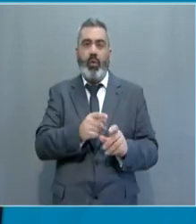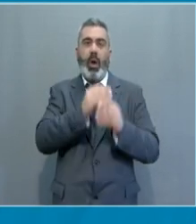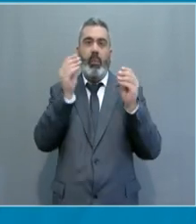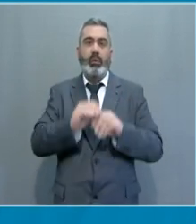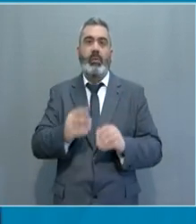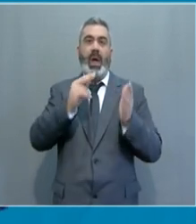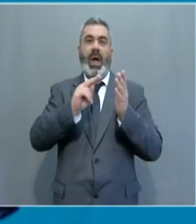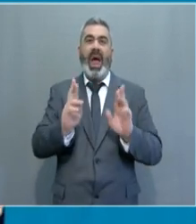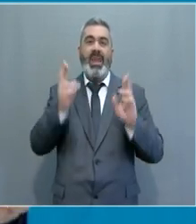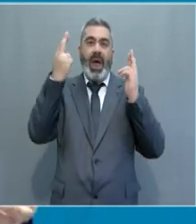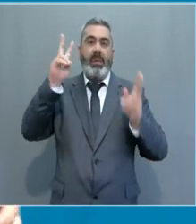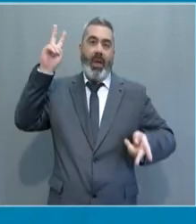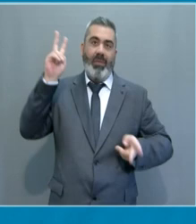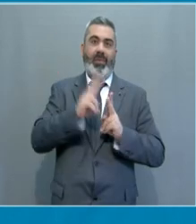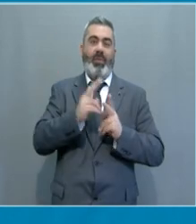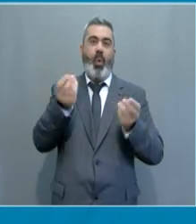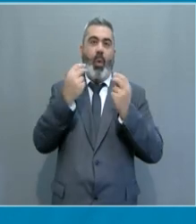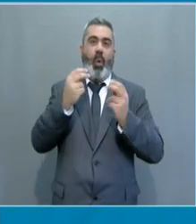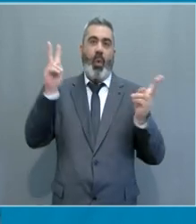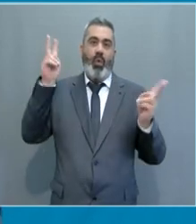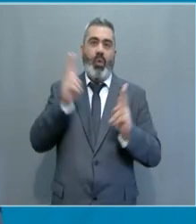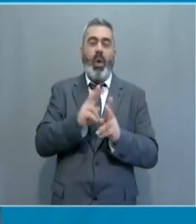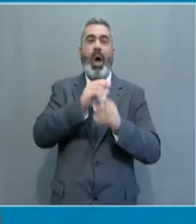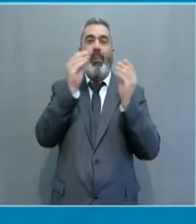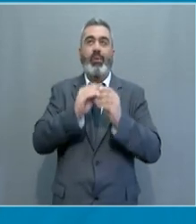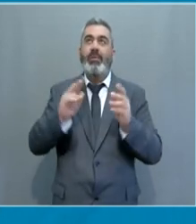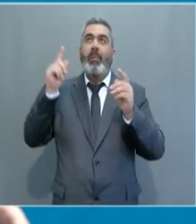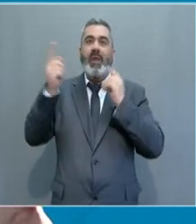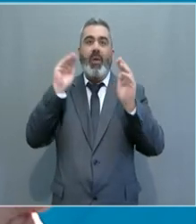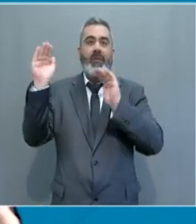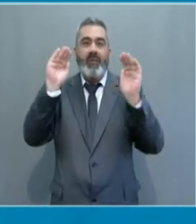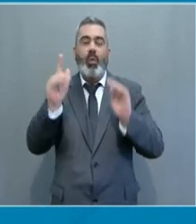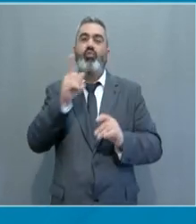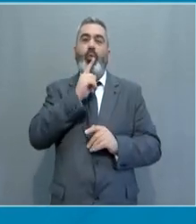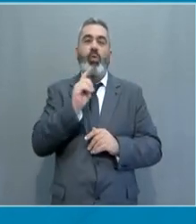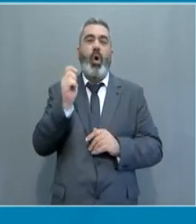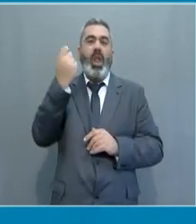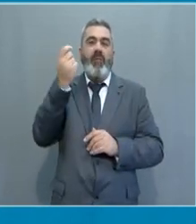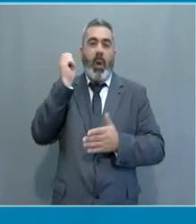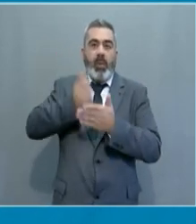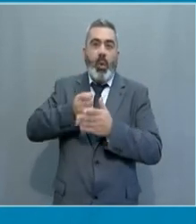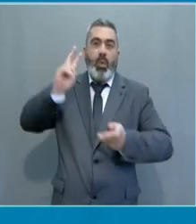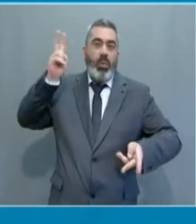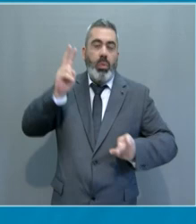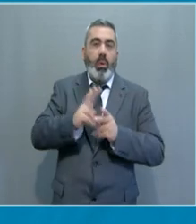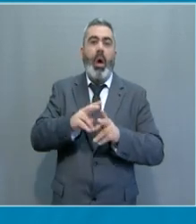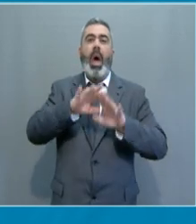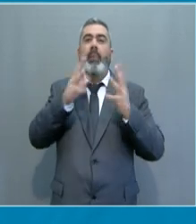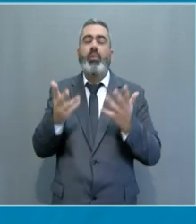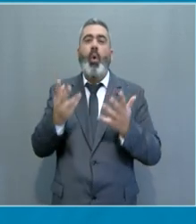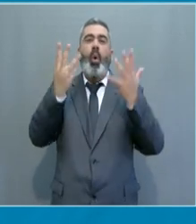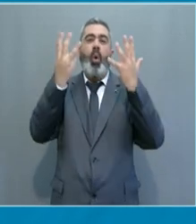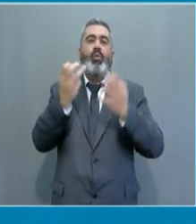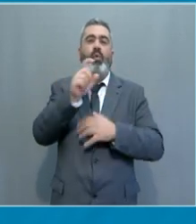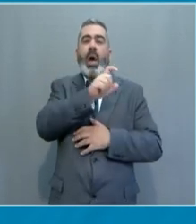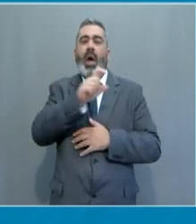ενεργειακή εξοικονόμηση και άρα μείωση περιβαλλοντικού αποτυπώματος, αλλά και μείωση του λογαριασμού της ενέργειας, θα κινητοποιήσουν έως και 80